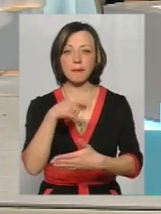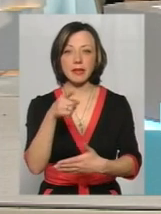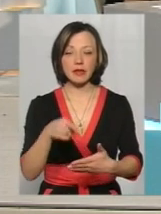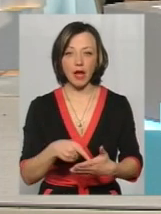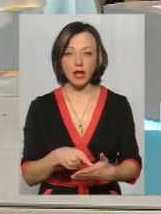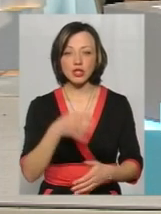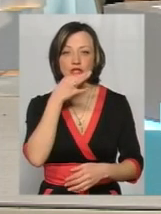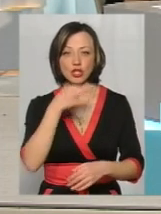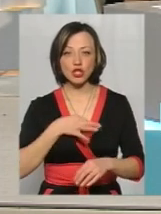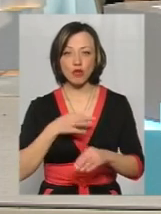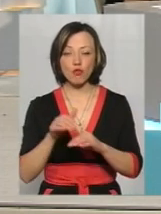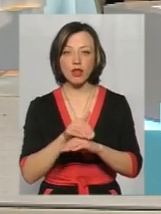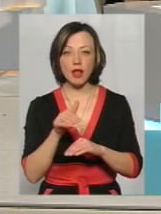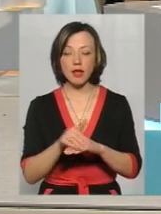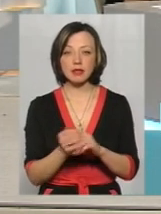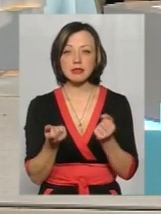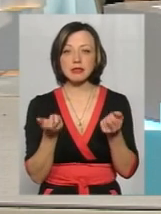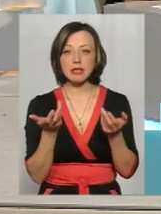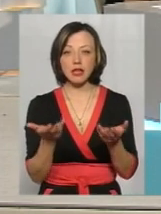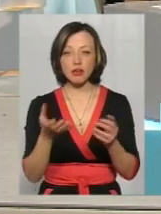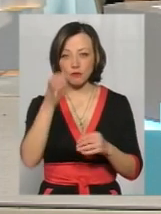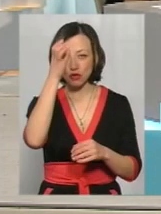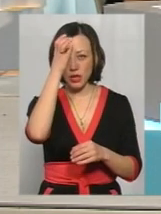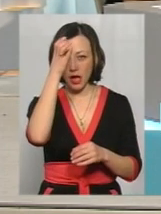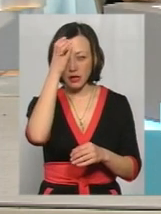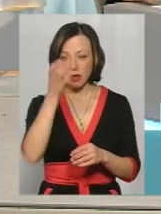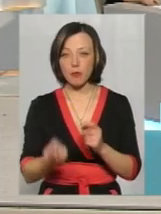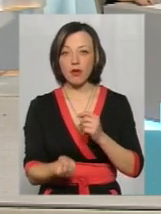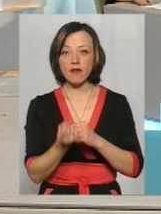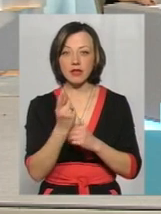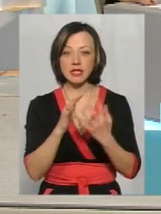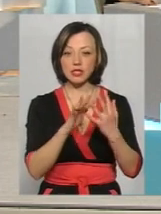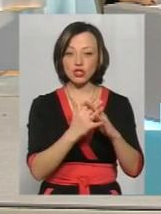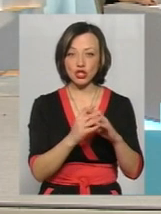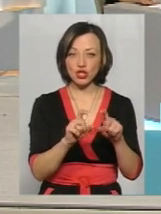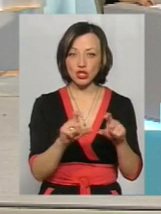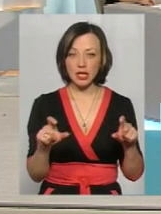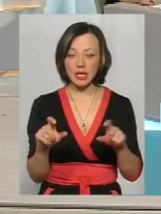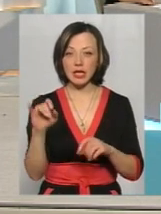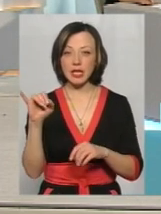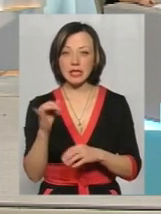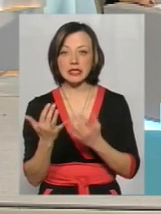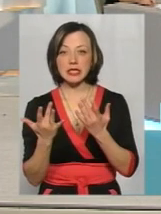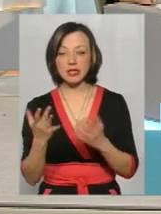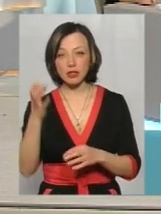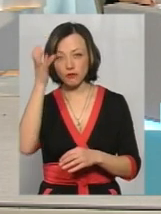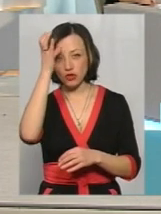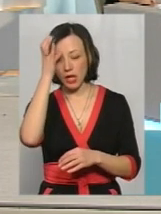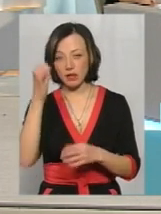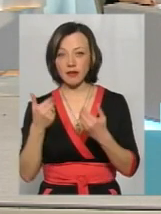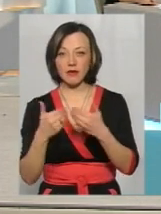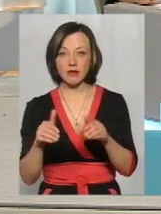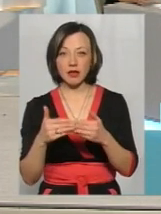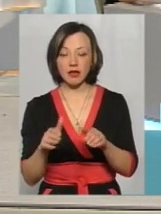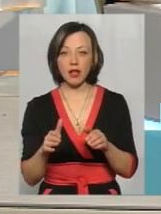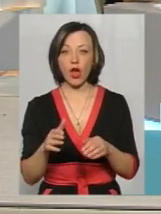А скажіть, будь ласка, скільки вчених вийшло з цих сіл? І скільки вчених вийшло докторів